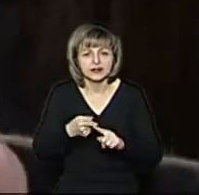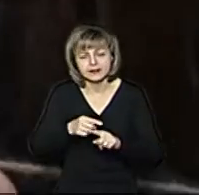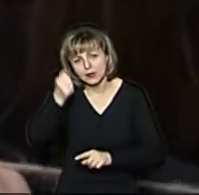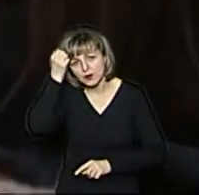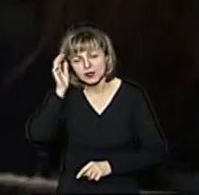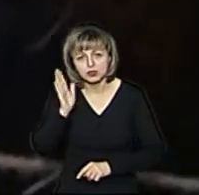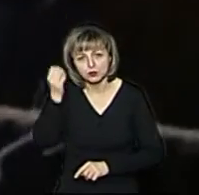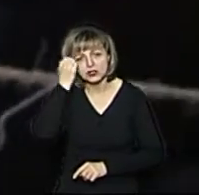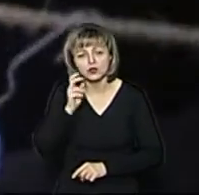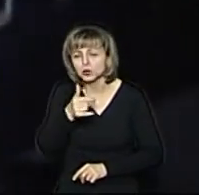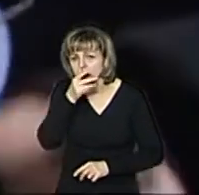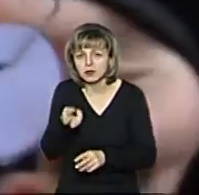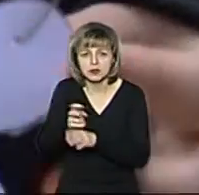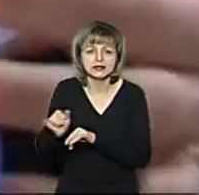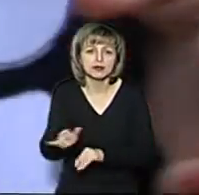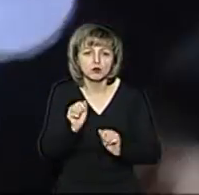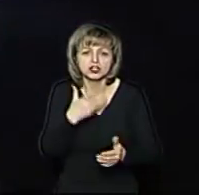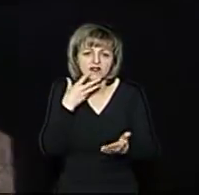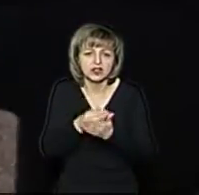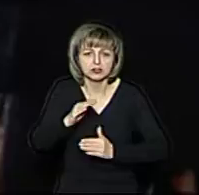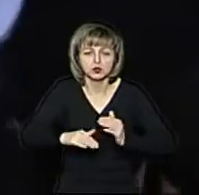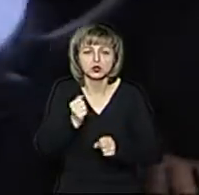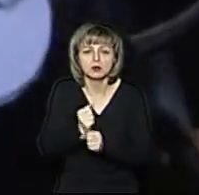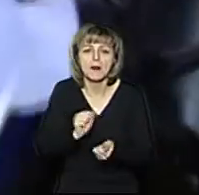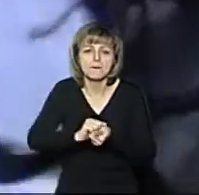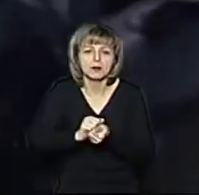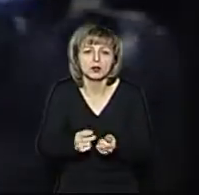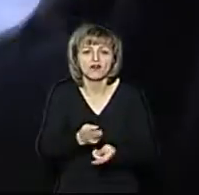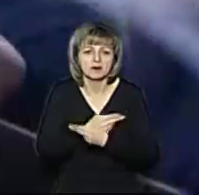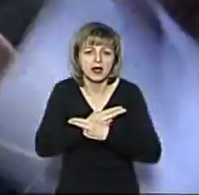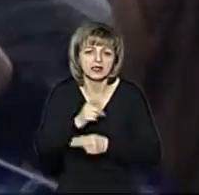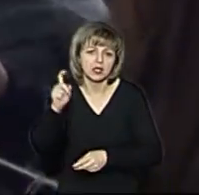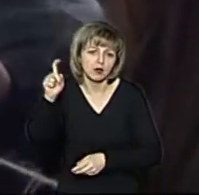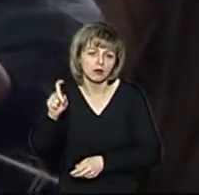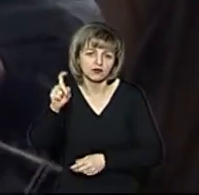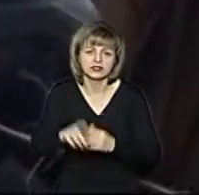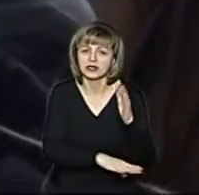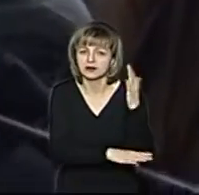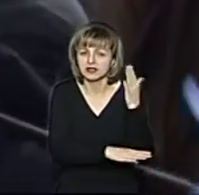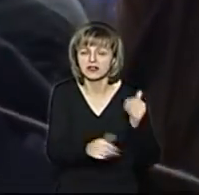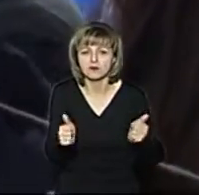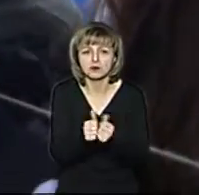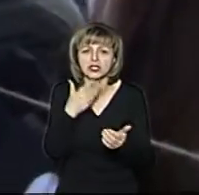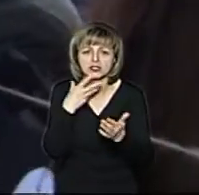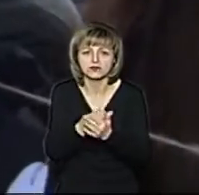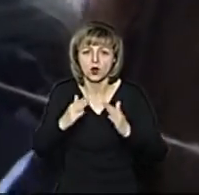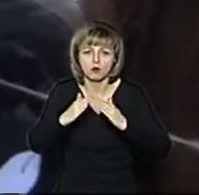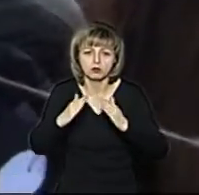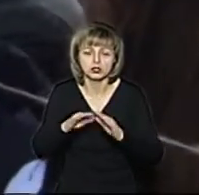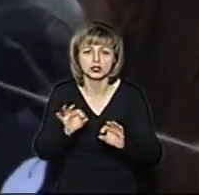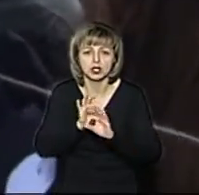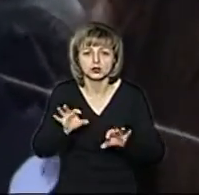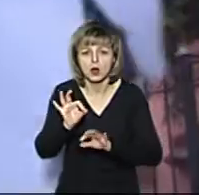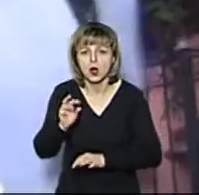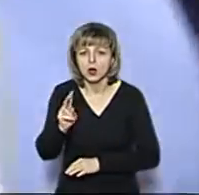це. Хто не зміг прийти на захід, може власноруч зробити паперового ангела та повісити його на дерево біля свого будинку, розповіла Оксана